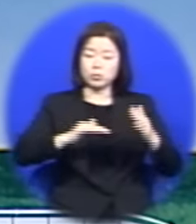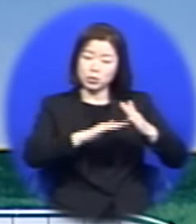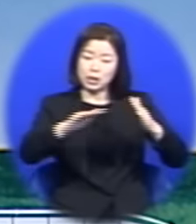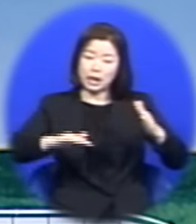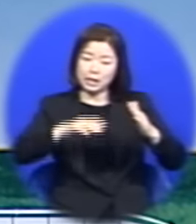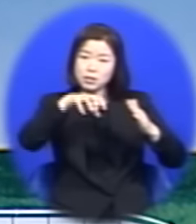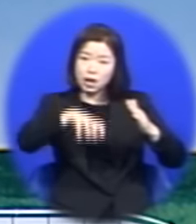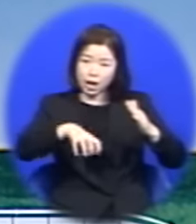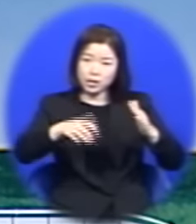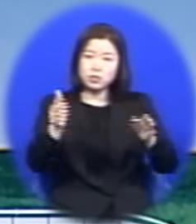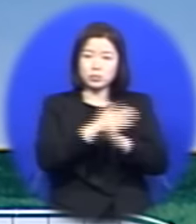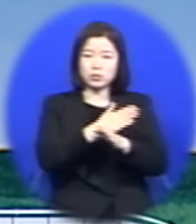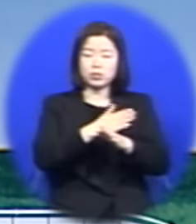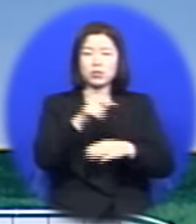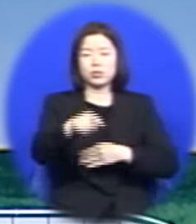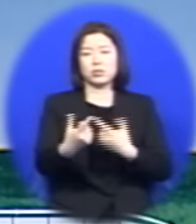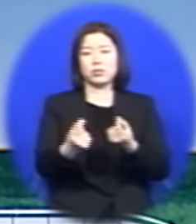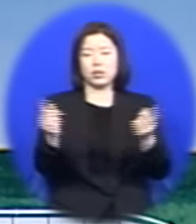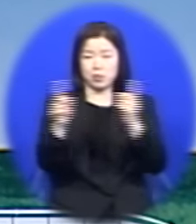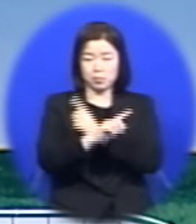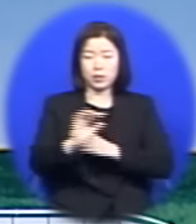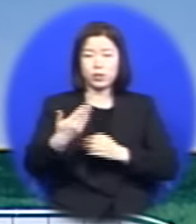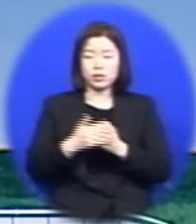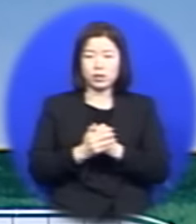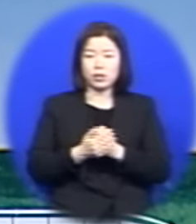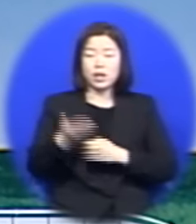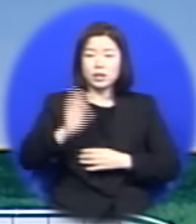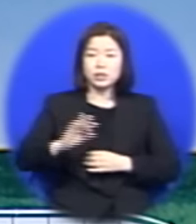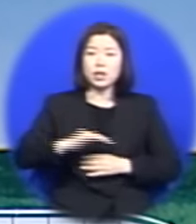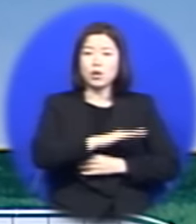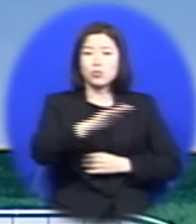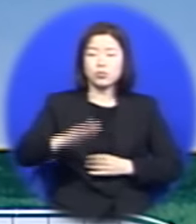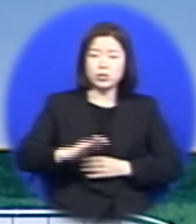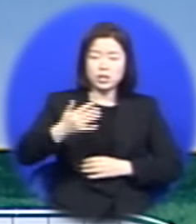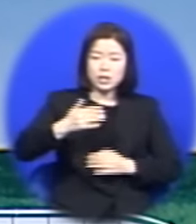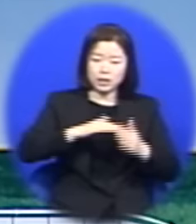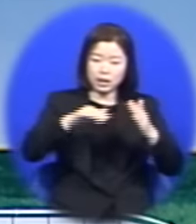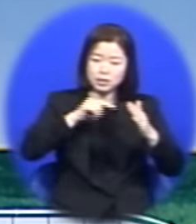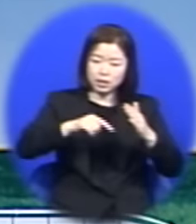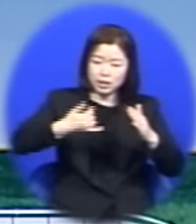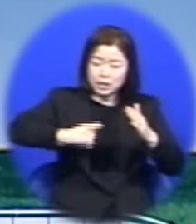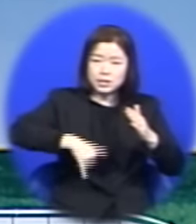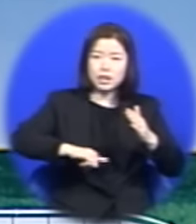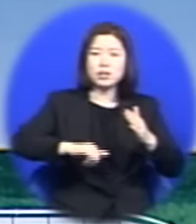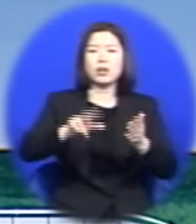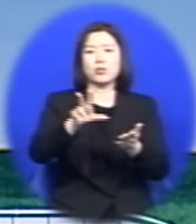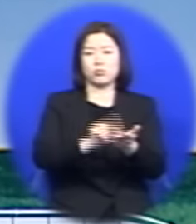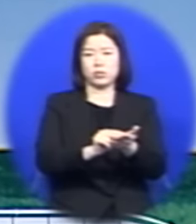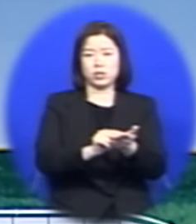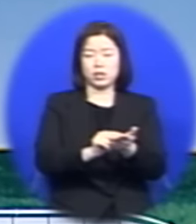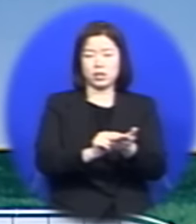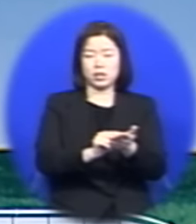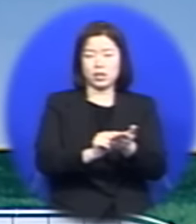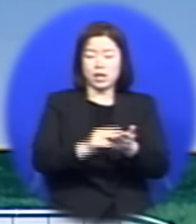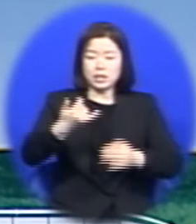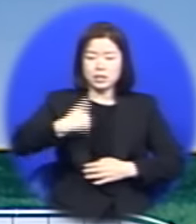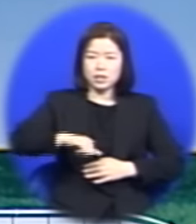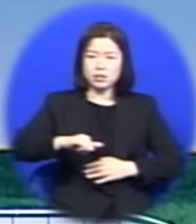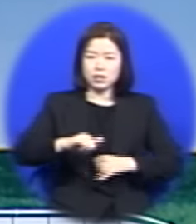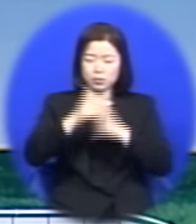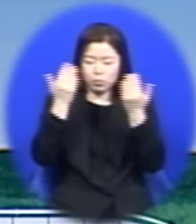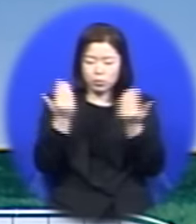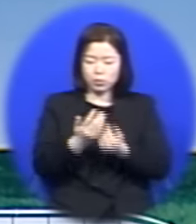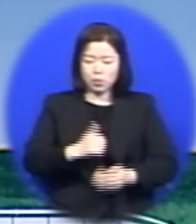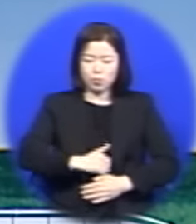됩니다. 그런데 우리 가정에 정작 우리 자녀들이 문제예요. 자녀들이 지금 다 분노에 꽉 차